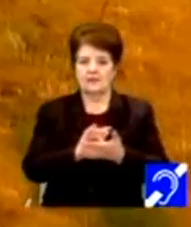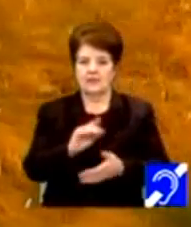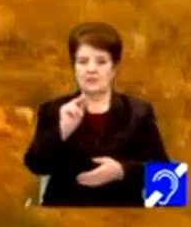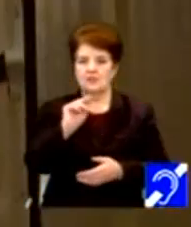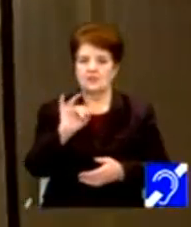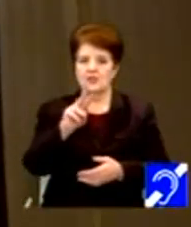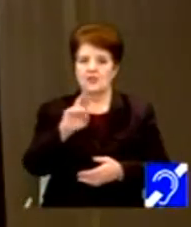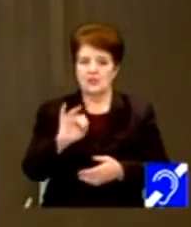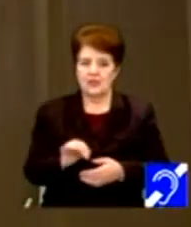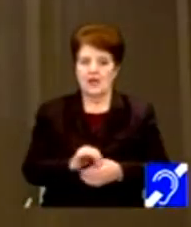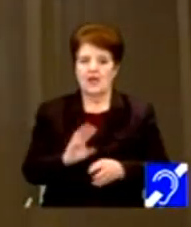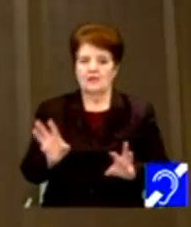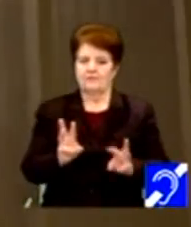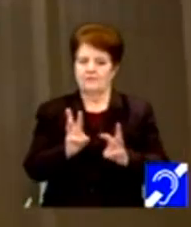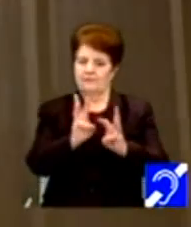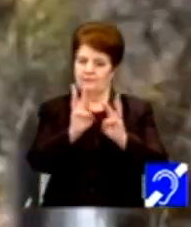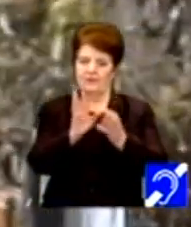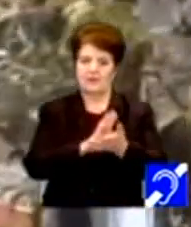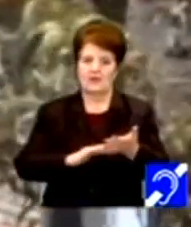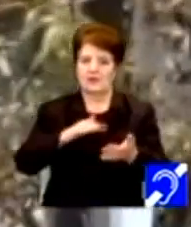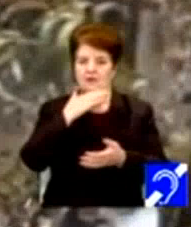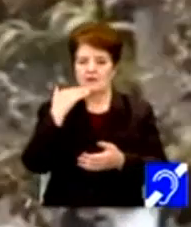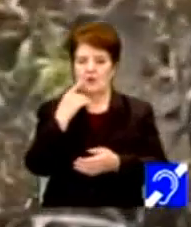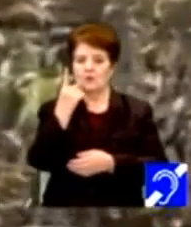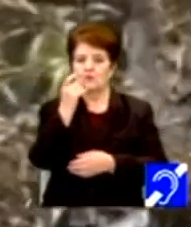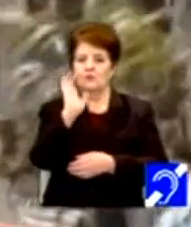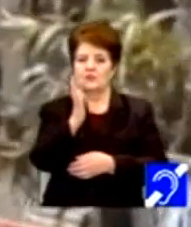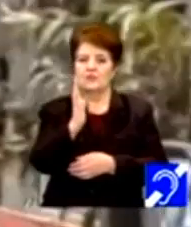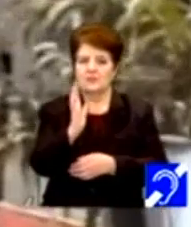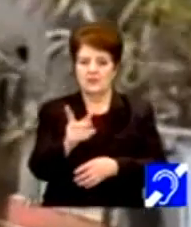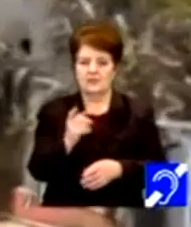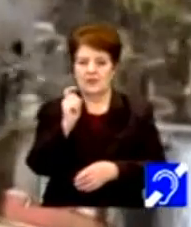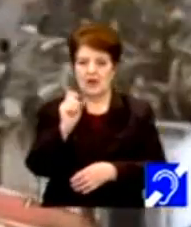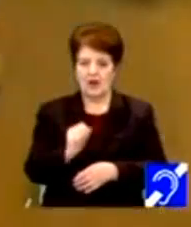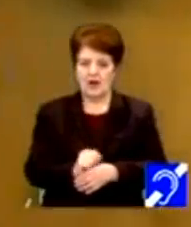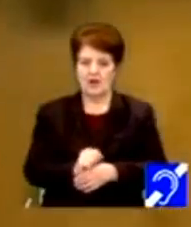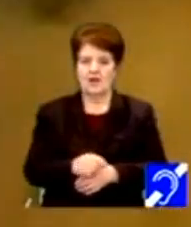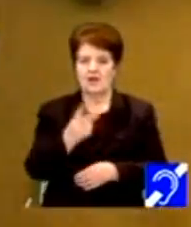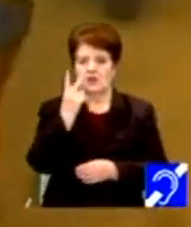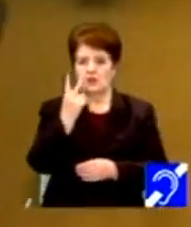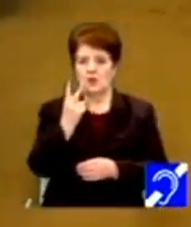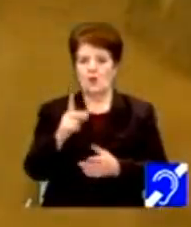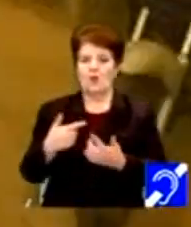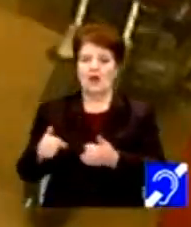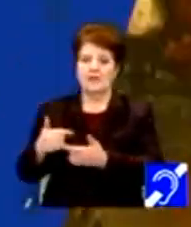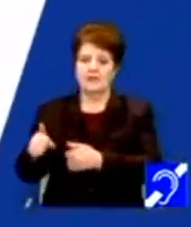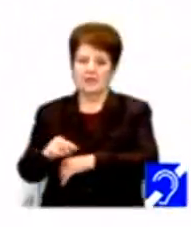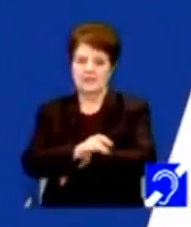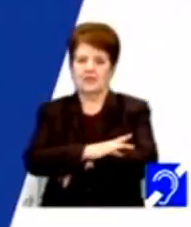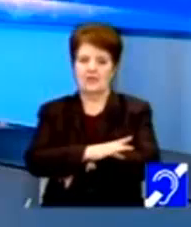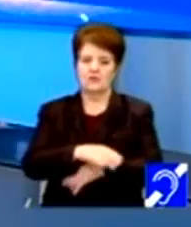Chile. Focul a pârjolit o suprafață de aproape 150 de hectare, cel mai grav afectate fiind două cartiere sărace.